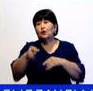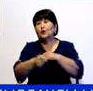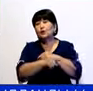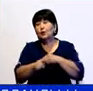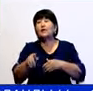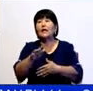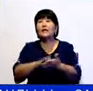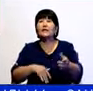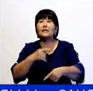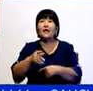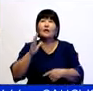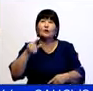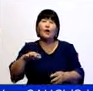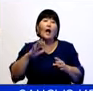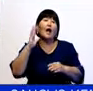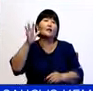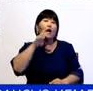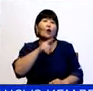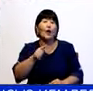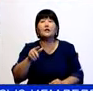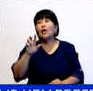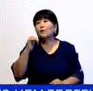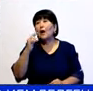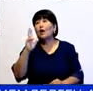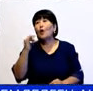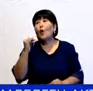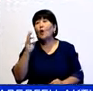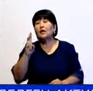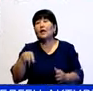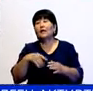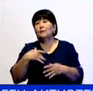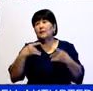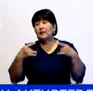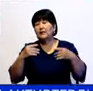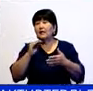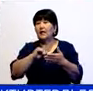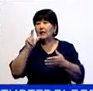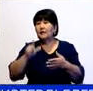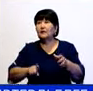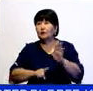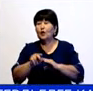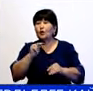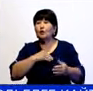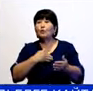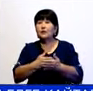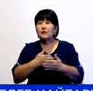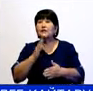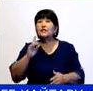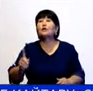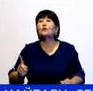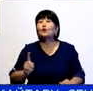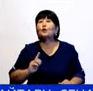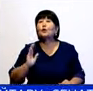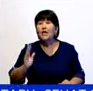дейін жалғасады. Сондай-ақ алдағы уақытта Байқоңыр қаласында біздің телеарнаның тілшілер қосыны жұмыс істейді деп күтілуде.